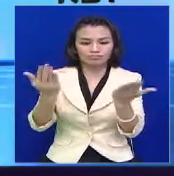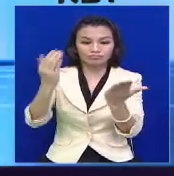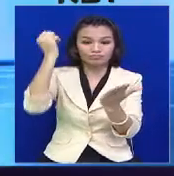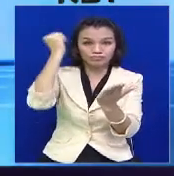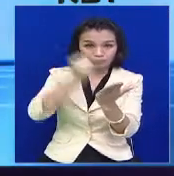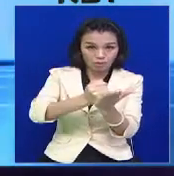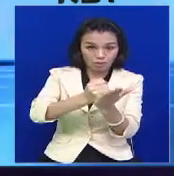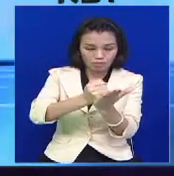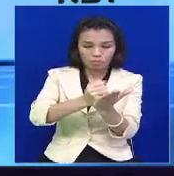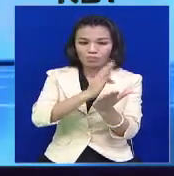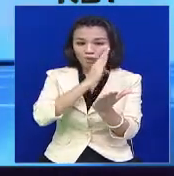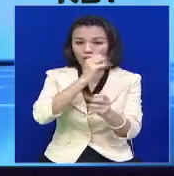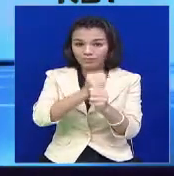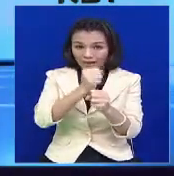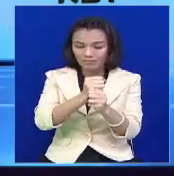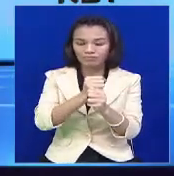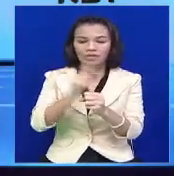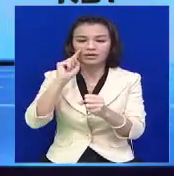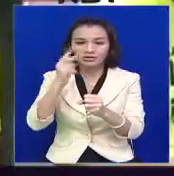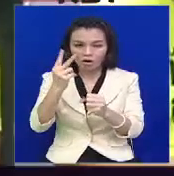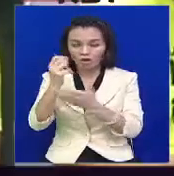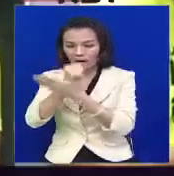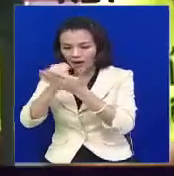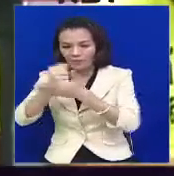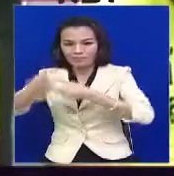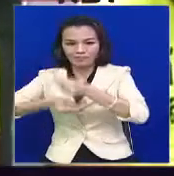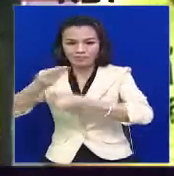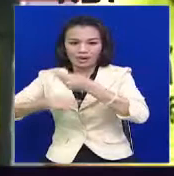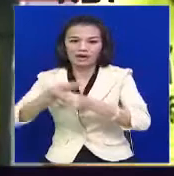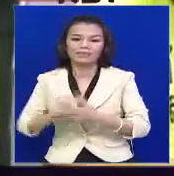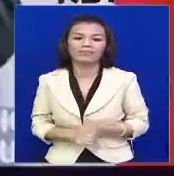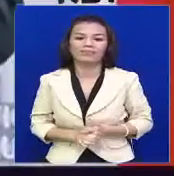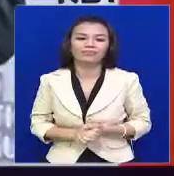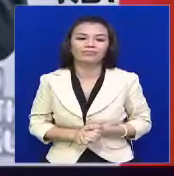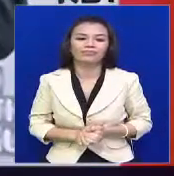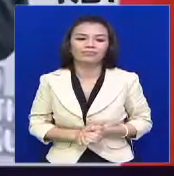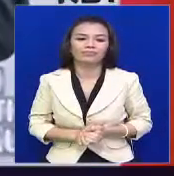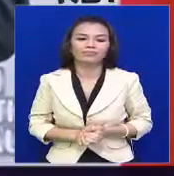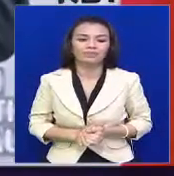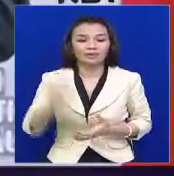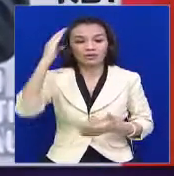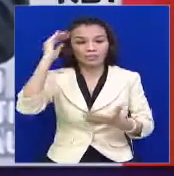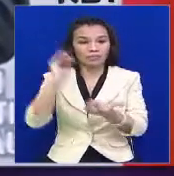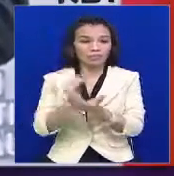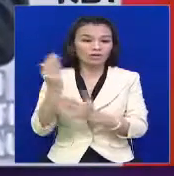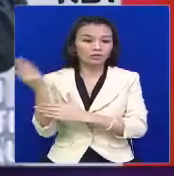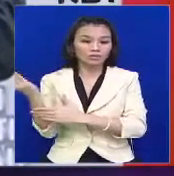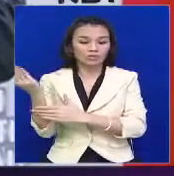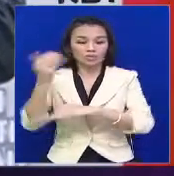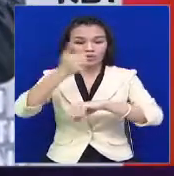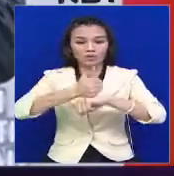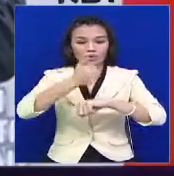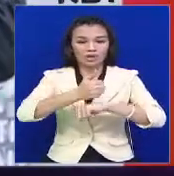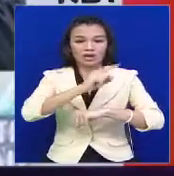ลักลอบค้ายาเสพติดรอดใหญ่ด้วยพลตำรวจโทณัฐธรเพราะสุนทรนะครับผู้บัญชาการ